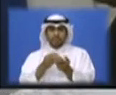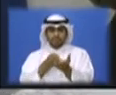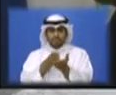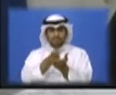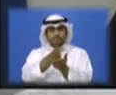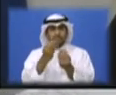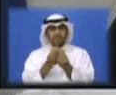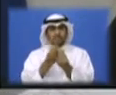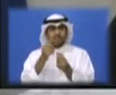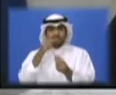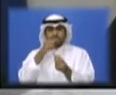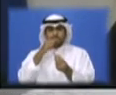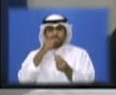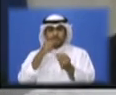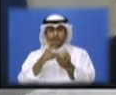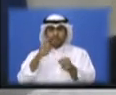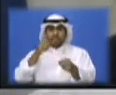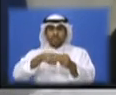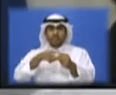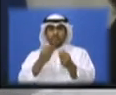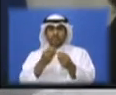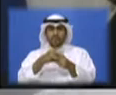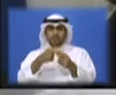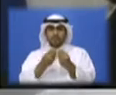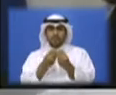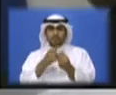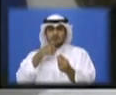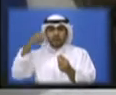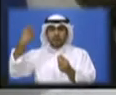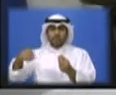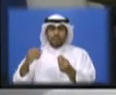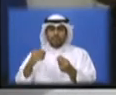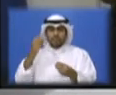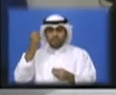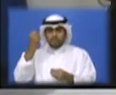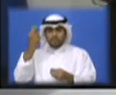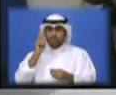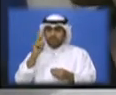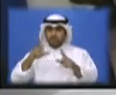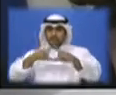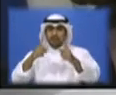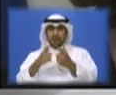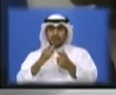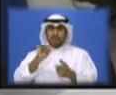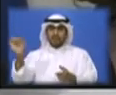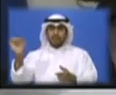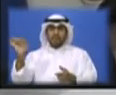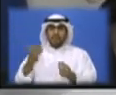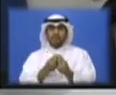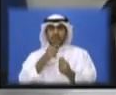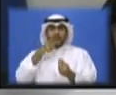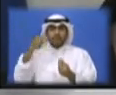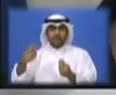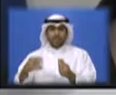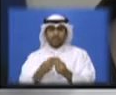النساء، وبين مشاريع التعاون بين دولتينا تأسيس لجنة روسية كويتية متخصصة مشتركة، كما رسمنا خطوطا